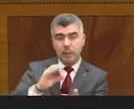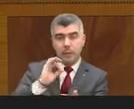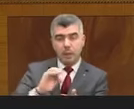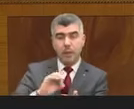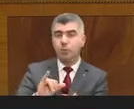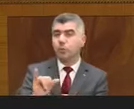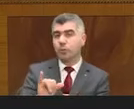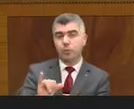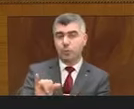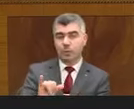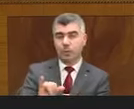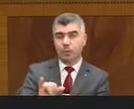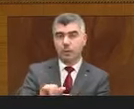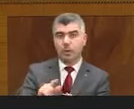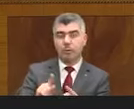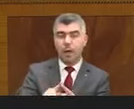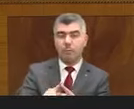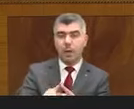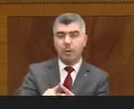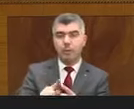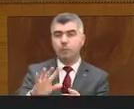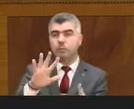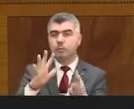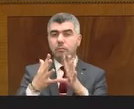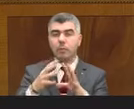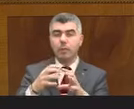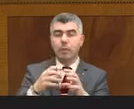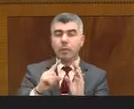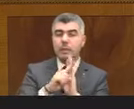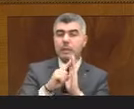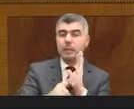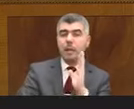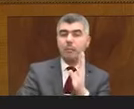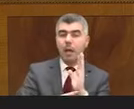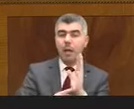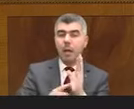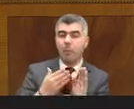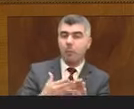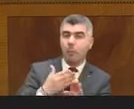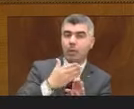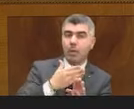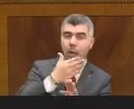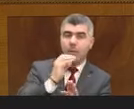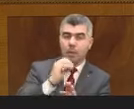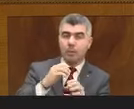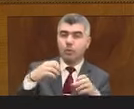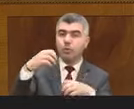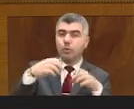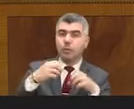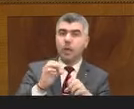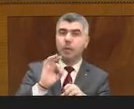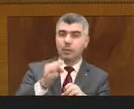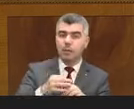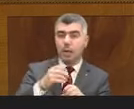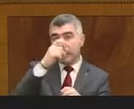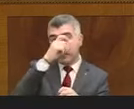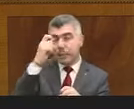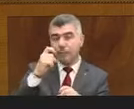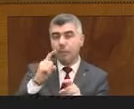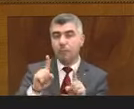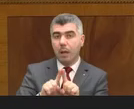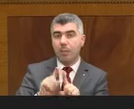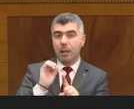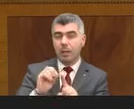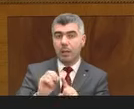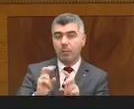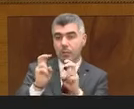على يعني الحالة ديال الطقس في الأسابيع المقبلة، وخصوصا يعني تساقطات الحرارة حتى هي عندها واحد